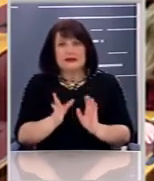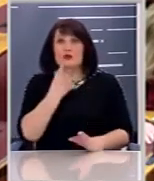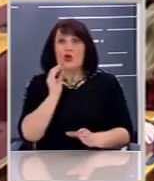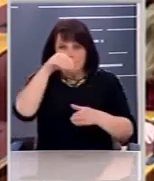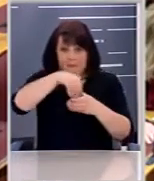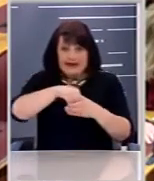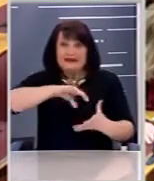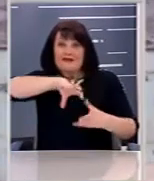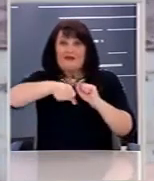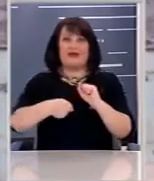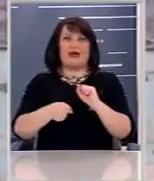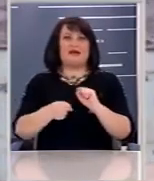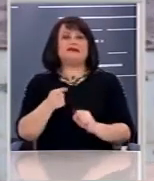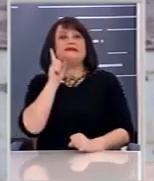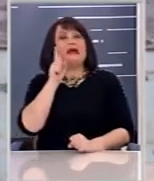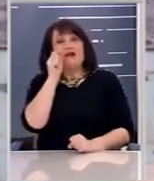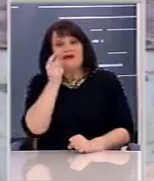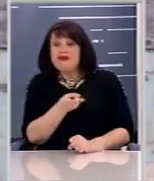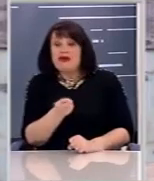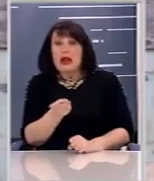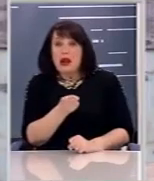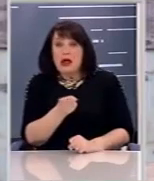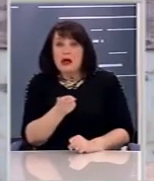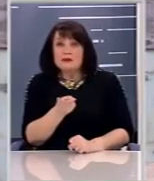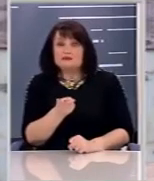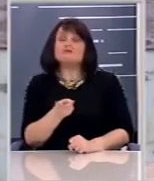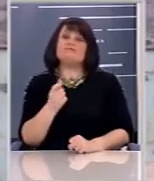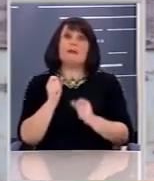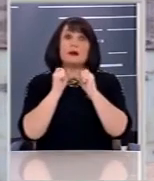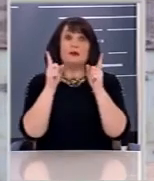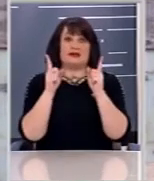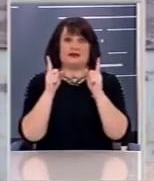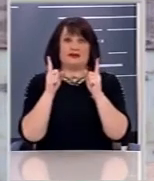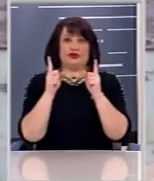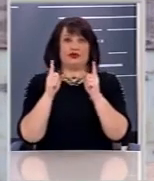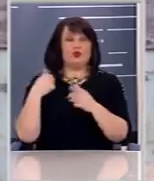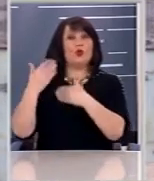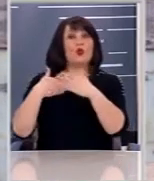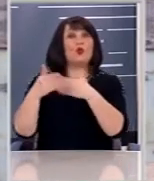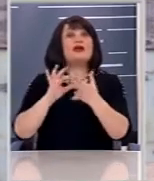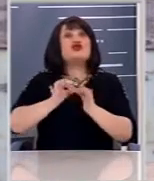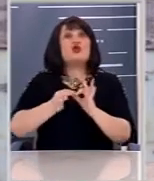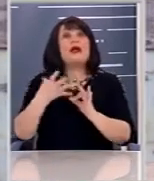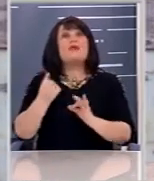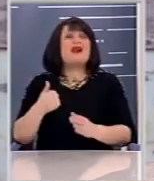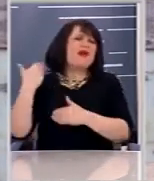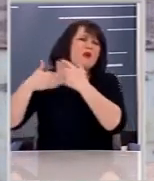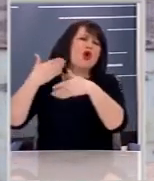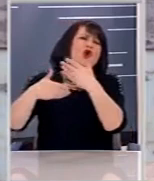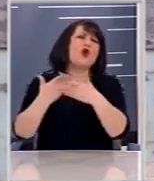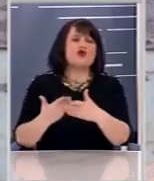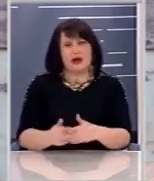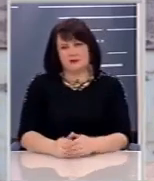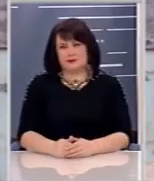βία τελικά είναι ένα φαινόμενο απίστευτης ιστορικής αντοχής. Η